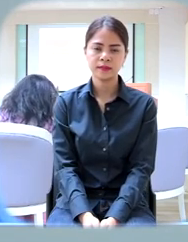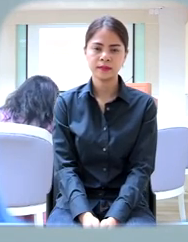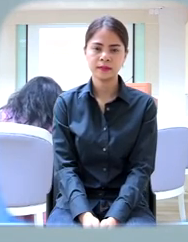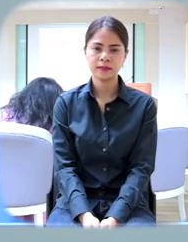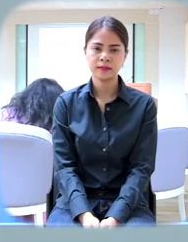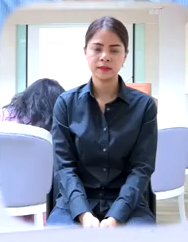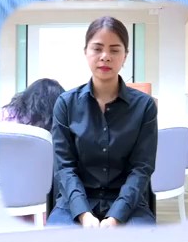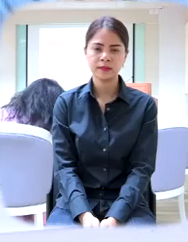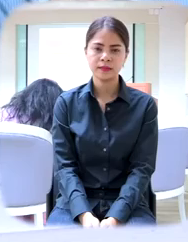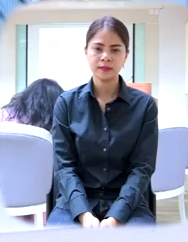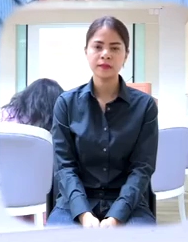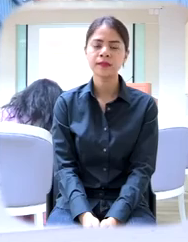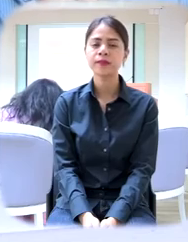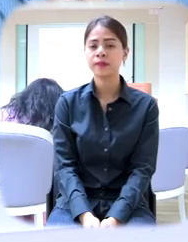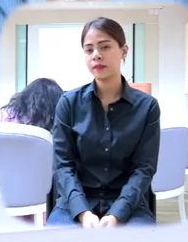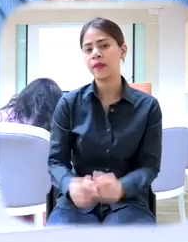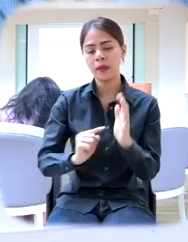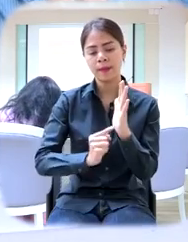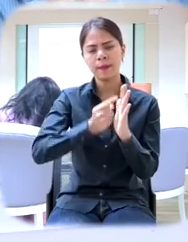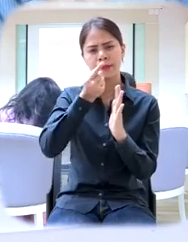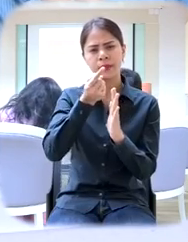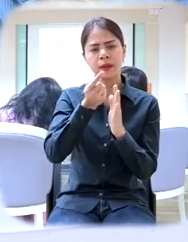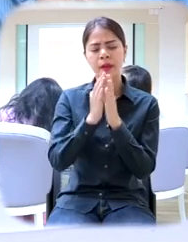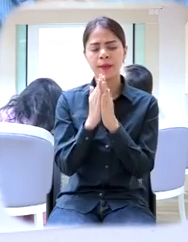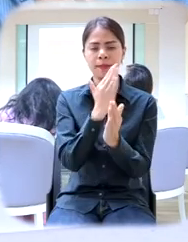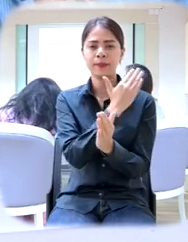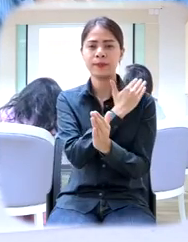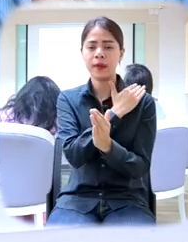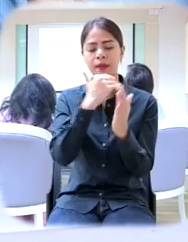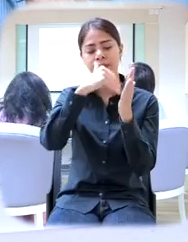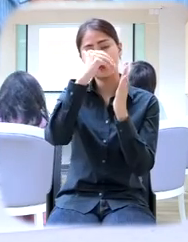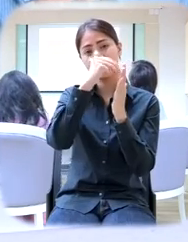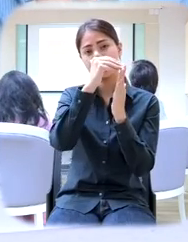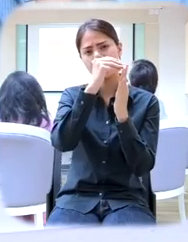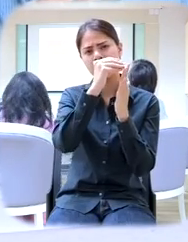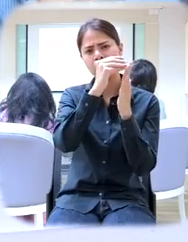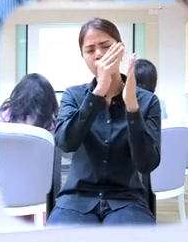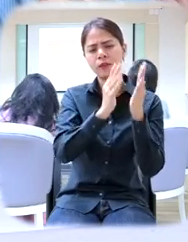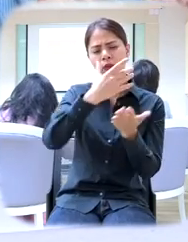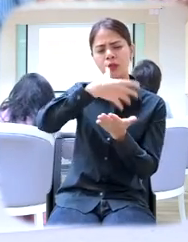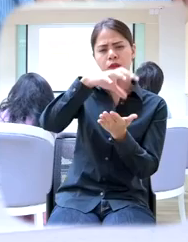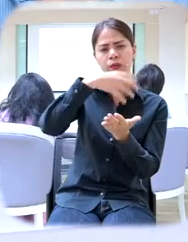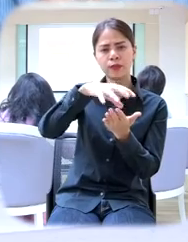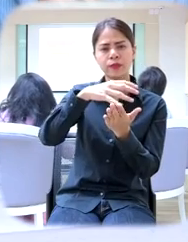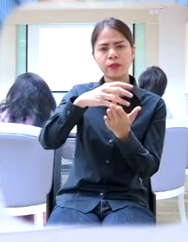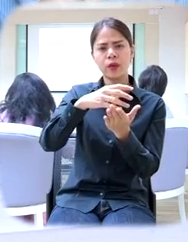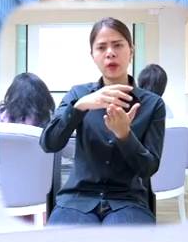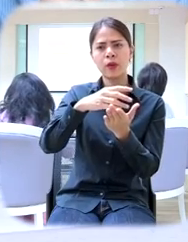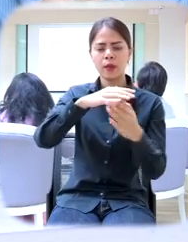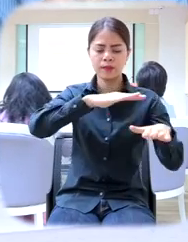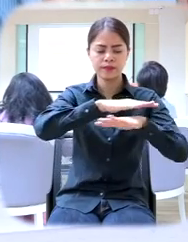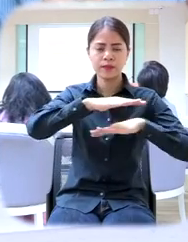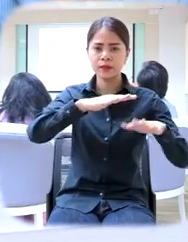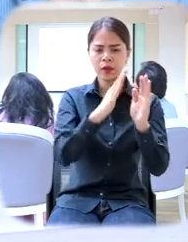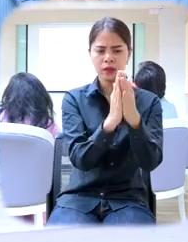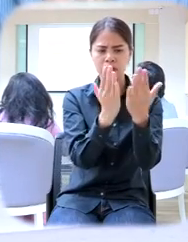the time ในช่วงของพระสิริมังคลาจารย์เถระเนี่ยอย่างที่อาจารย์พูดก็คือว่าเมื่อมีการอ้างอิงถึงตัวคัม